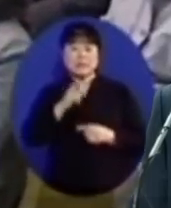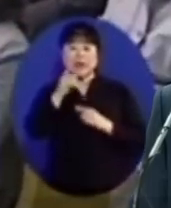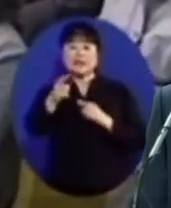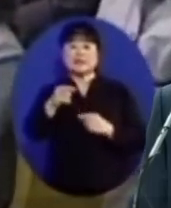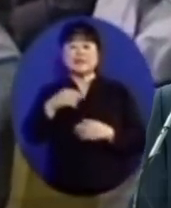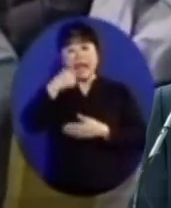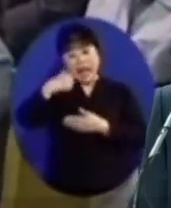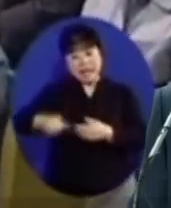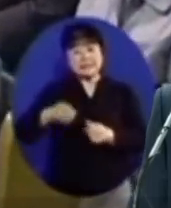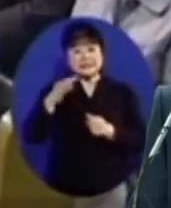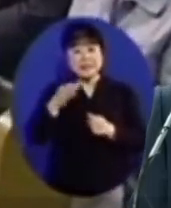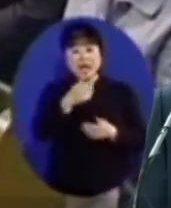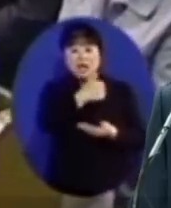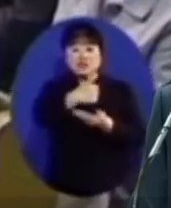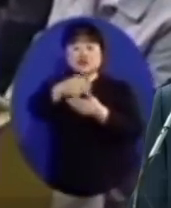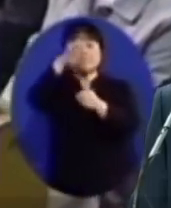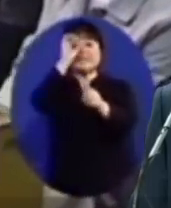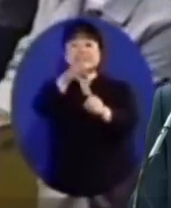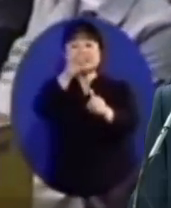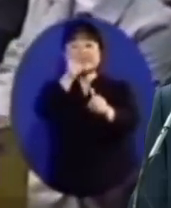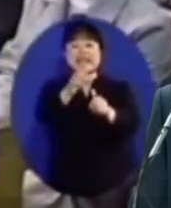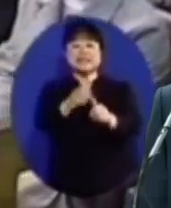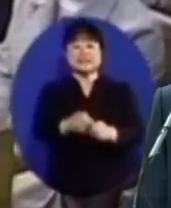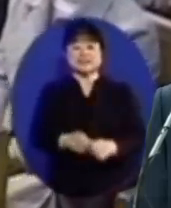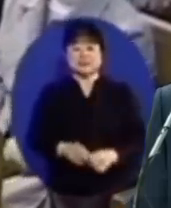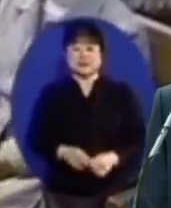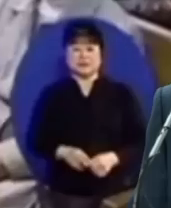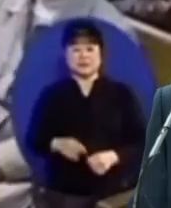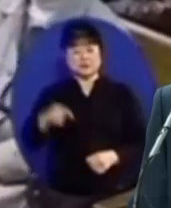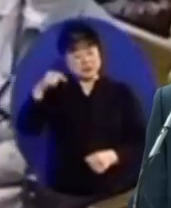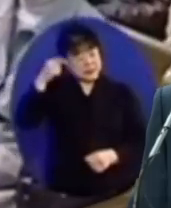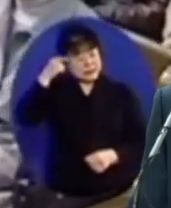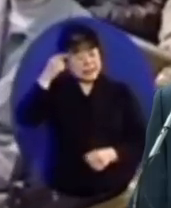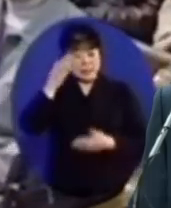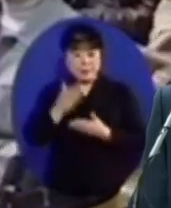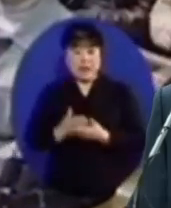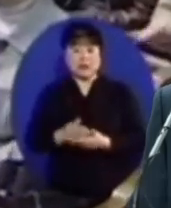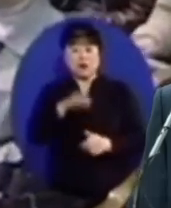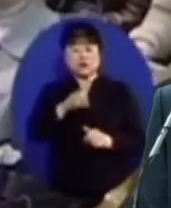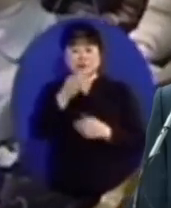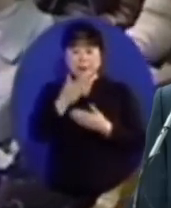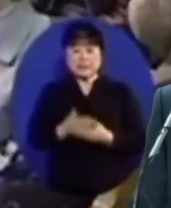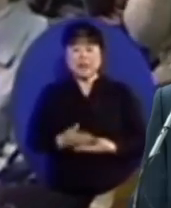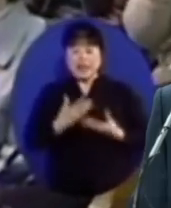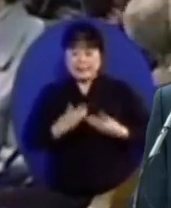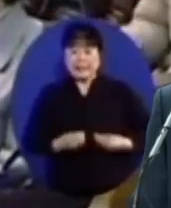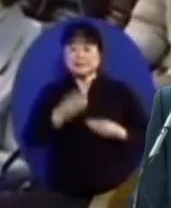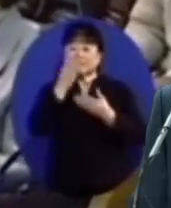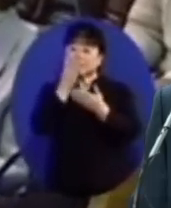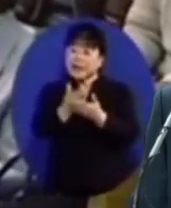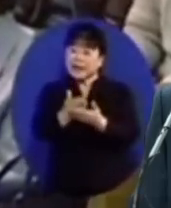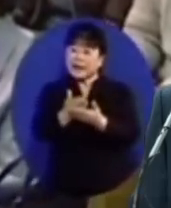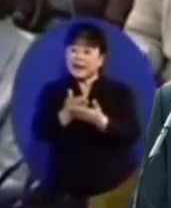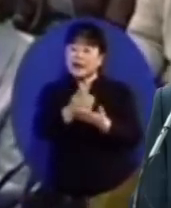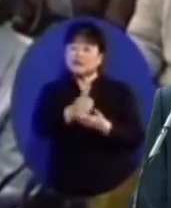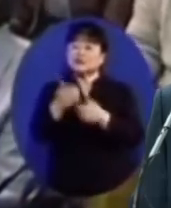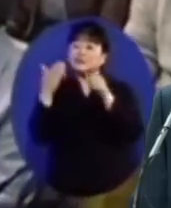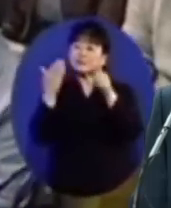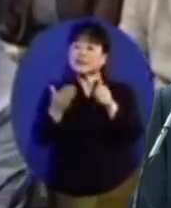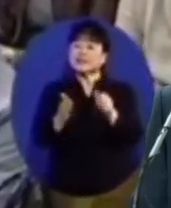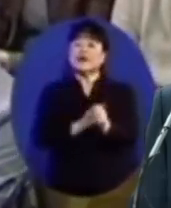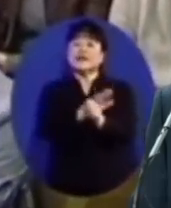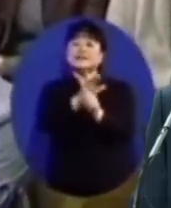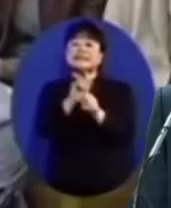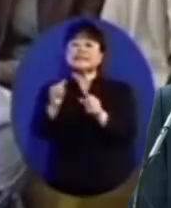내 아들아 주의 징계하심을 경히 여기지 말며 그에게 꾸지람을 받을 때 낙심하지 말라. 주께서 그